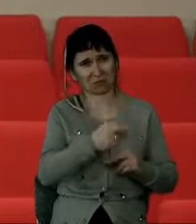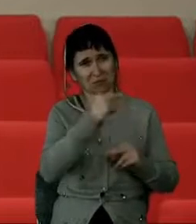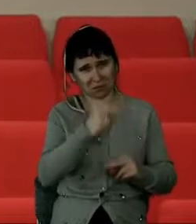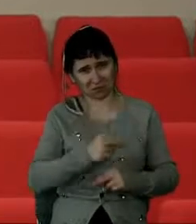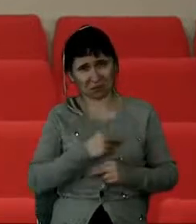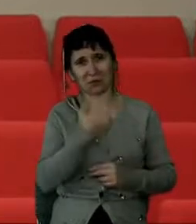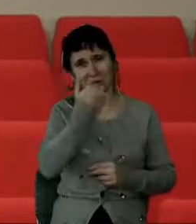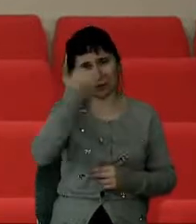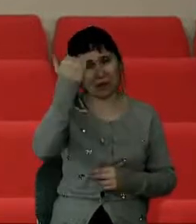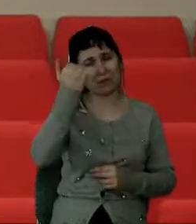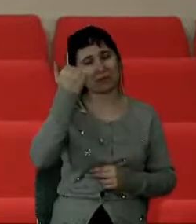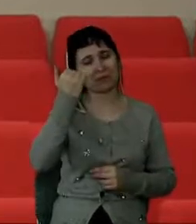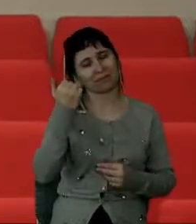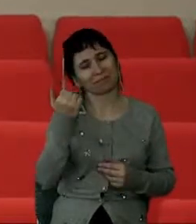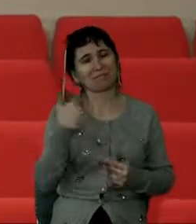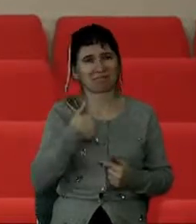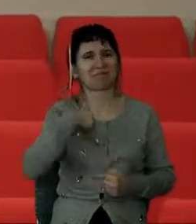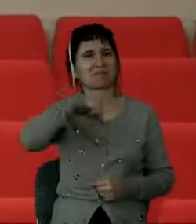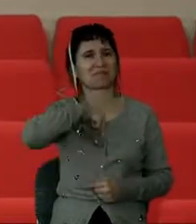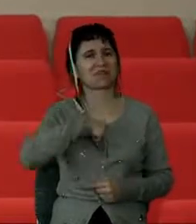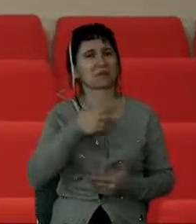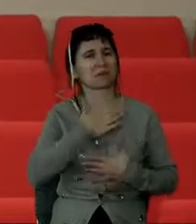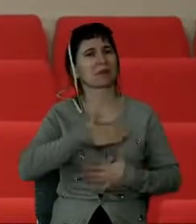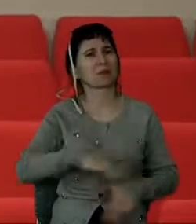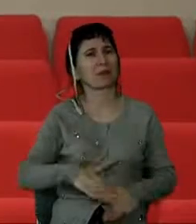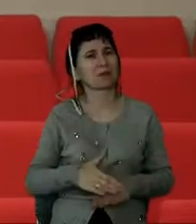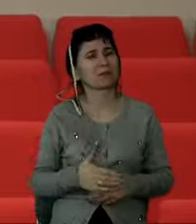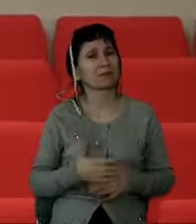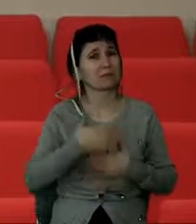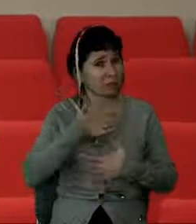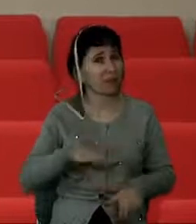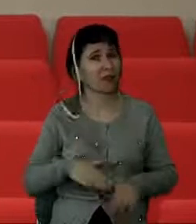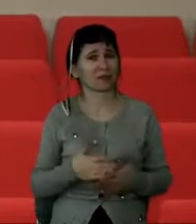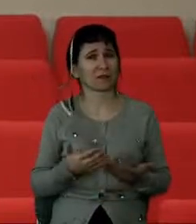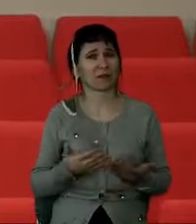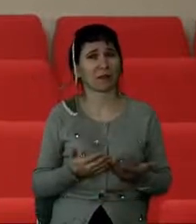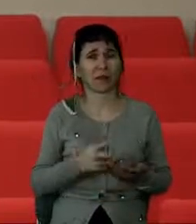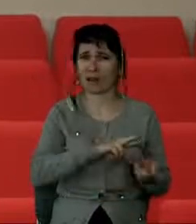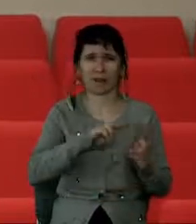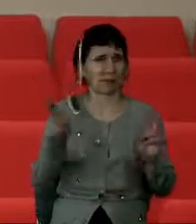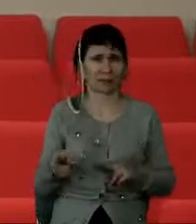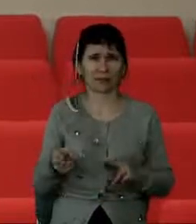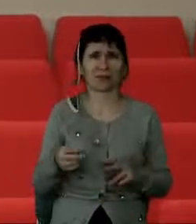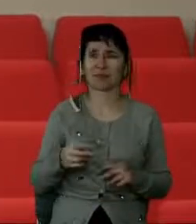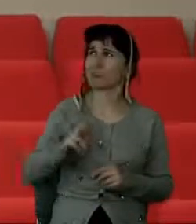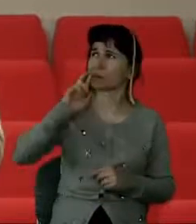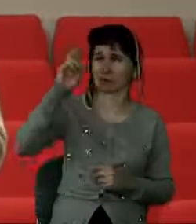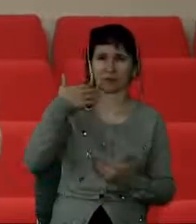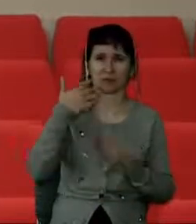Але це є приємні. Слова подяки, вони є приємні. Особливо, коли наш Господь, Він має з